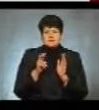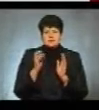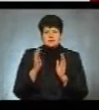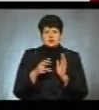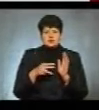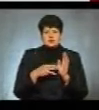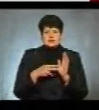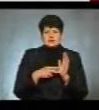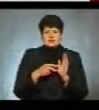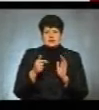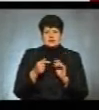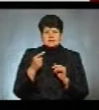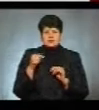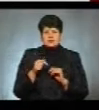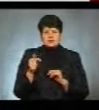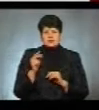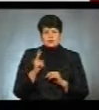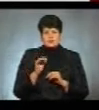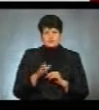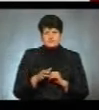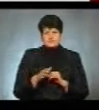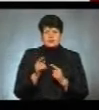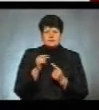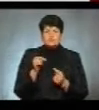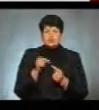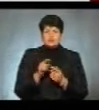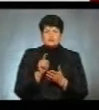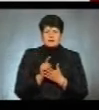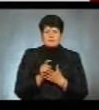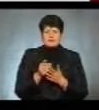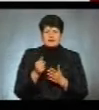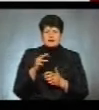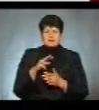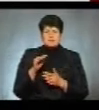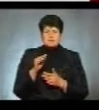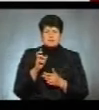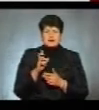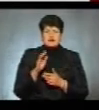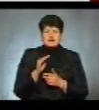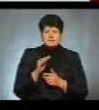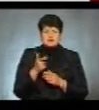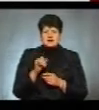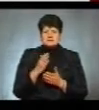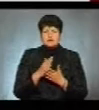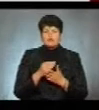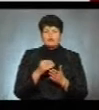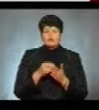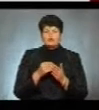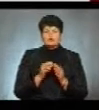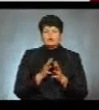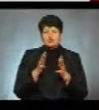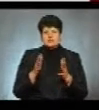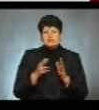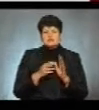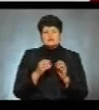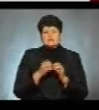тисячу кубометрів. Це дешевше, ніж було. Відповідно до зобов'язань перед МВФ, 1 травня газ мав подорожчати майже до 10 тисяч гривень